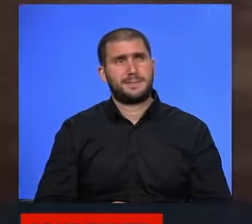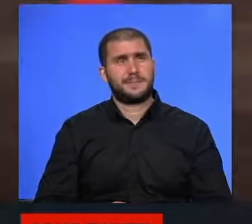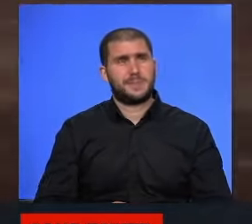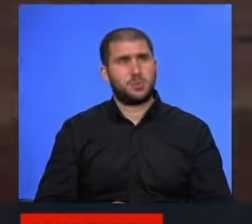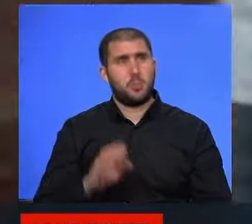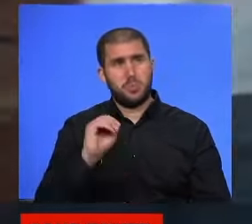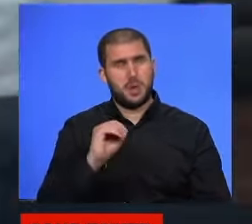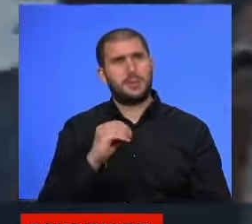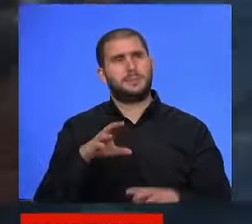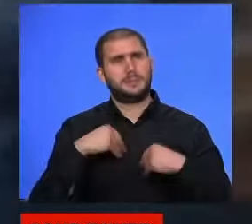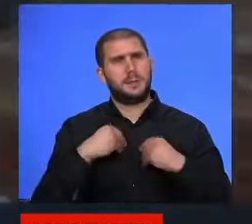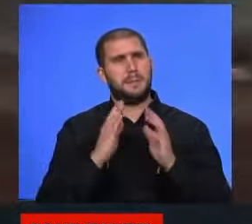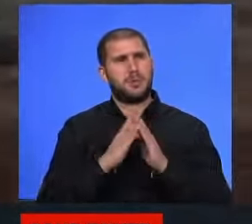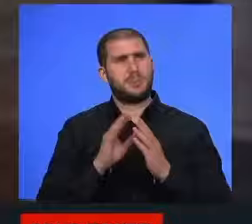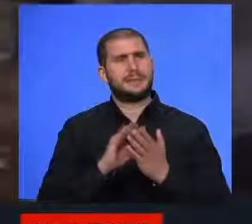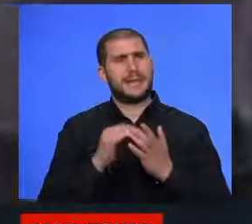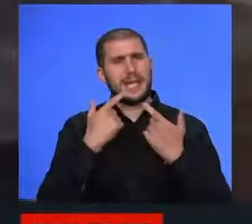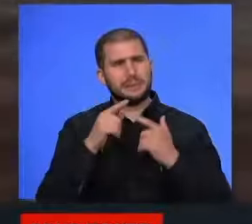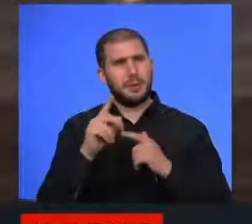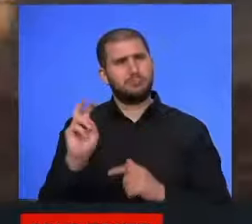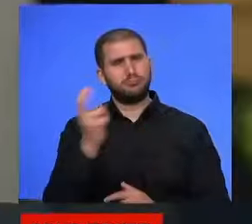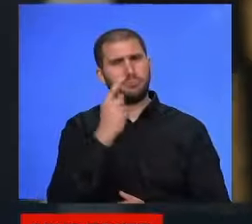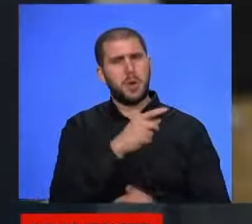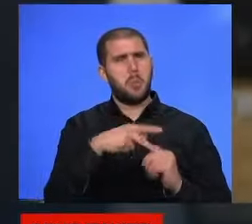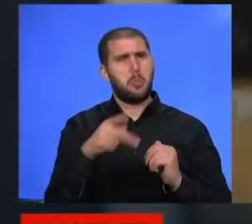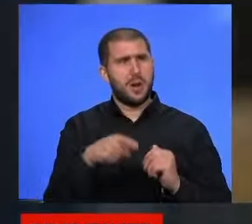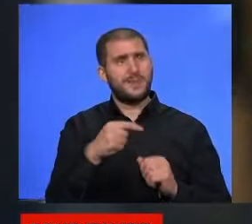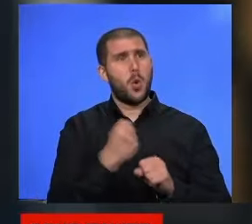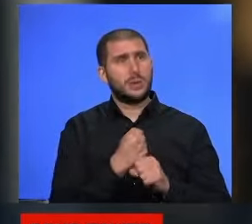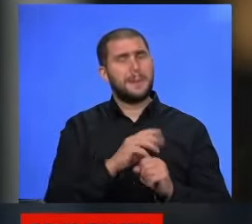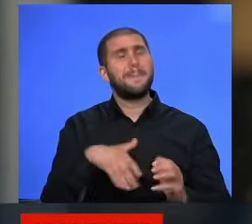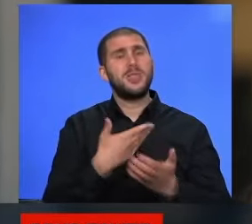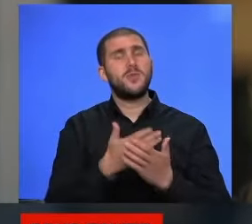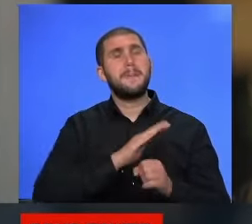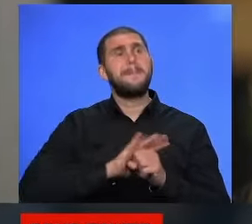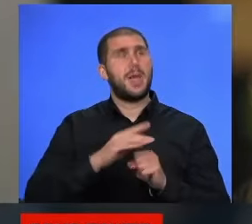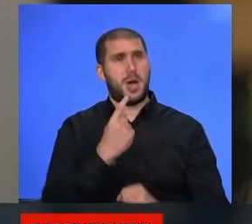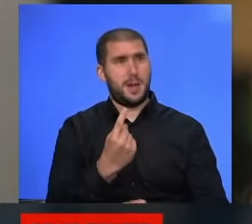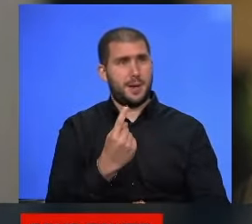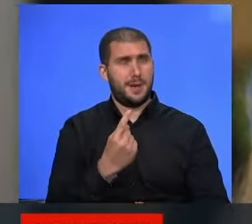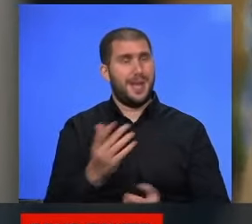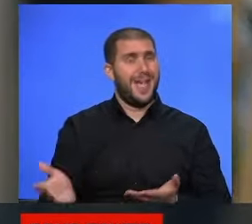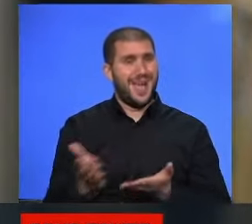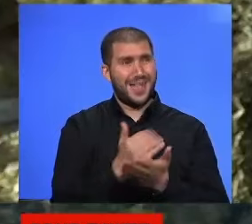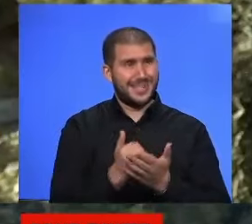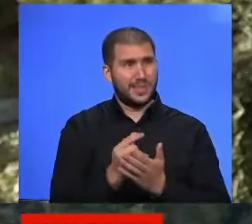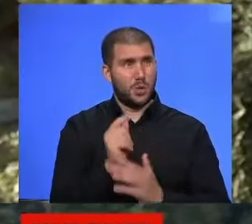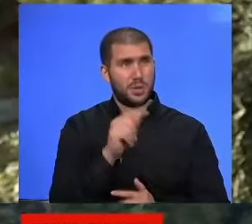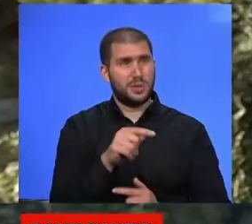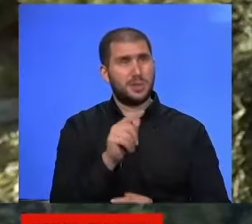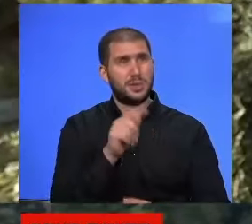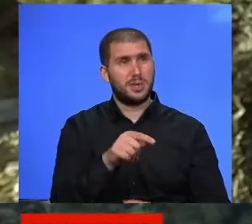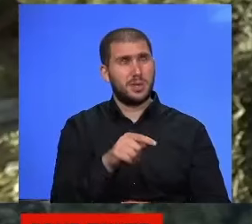מונטנה נהנתה לבקשת משרד ההסברה להתגייס לפרויקט, והיא עושה זאת בהתנדבות מלאה. ההכנסות